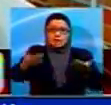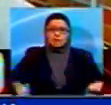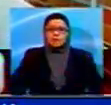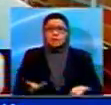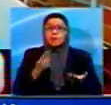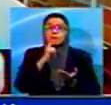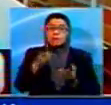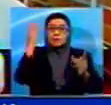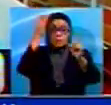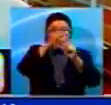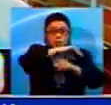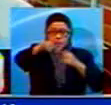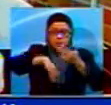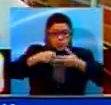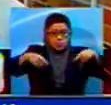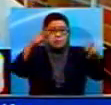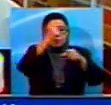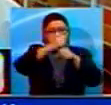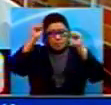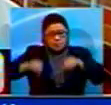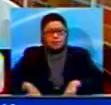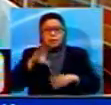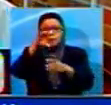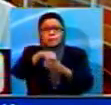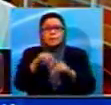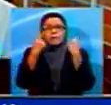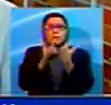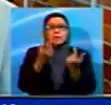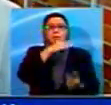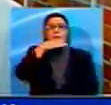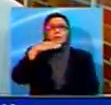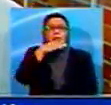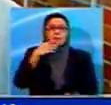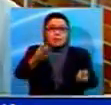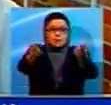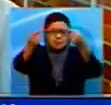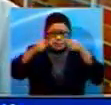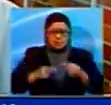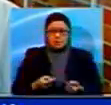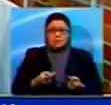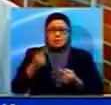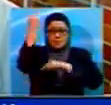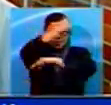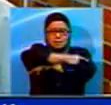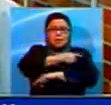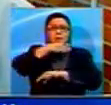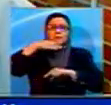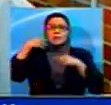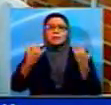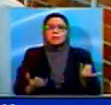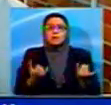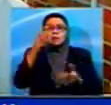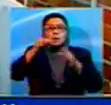peluang pekerjaan itu dapat dipenuhi oleh golongan-golongan yang belia yang datang ke hari belia pada kali ini Kalau